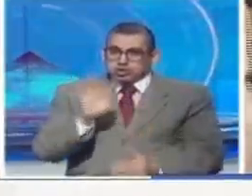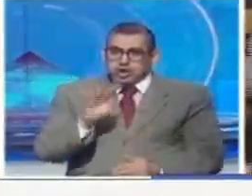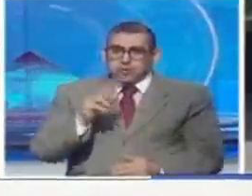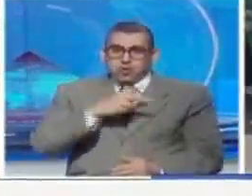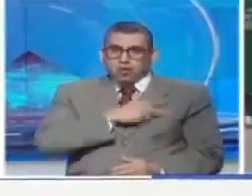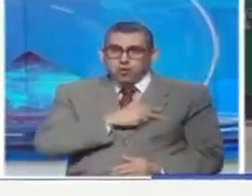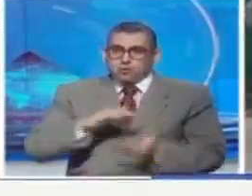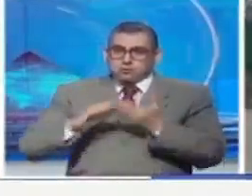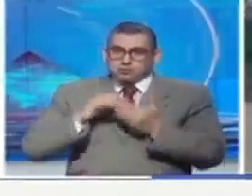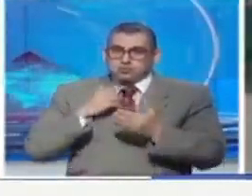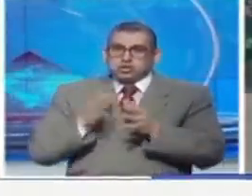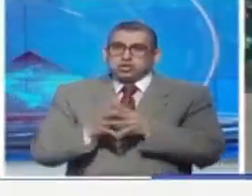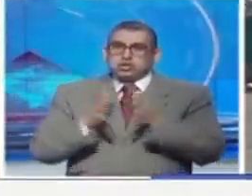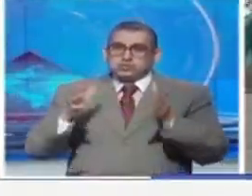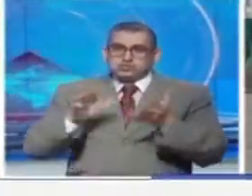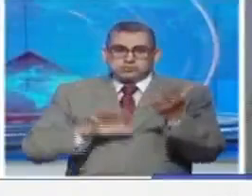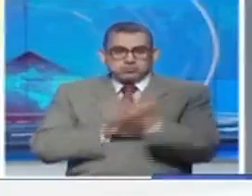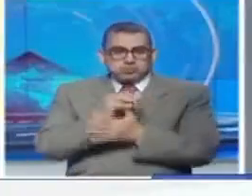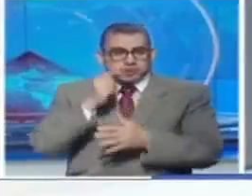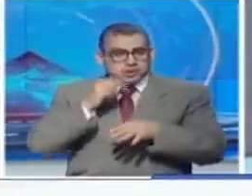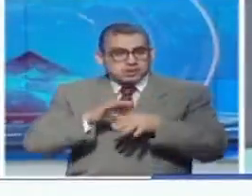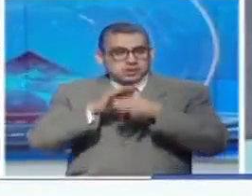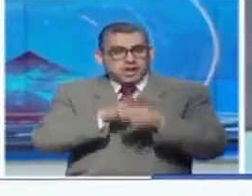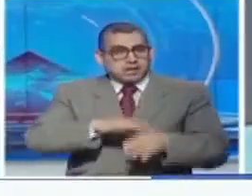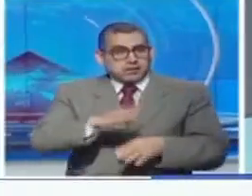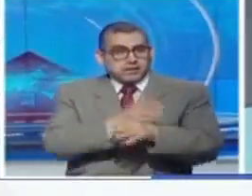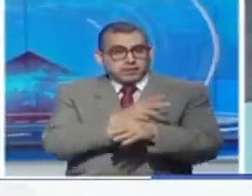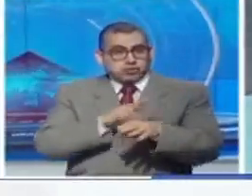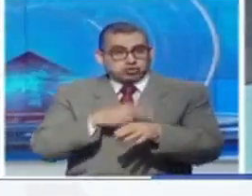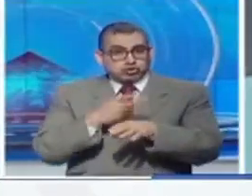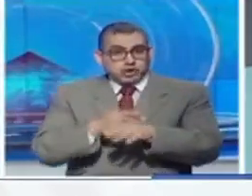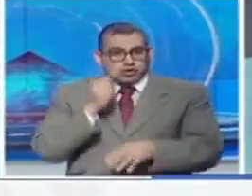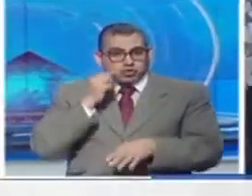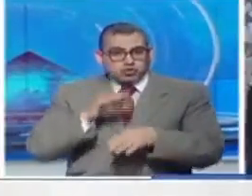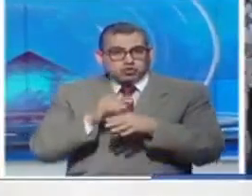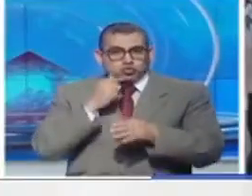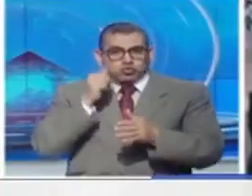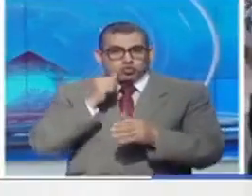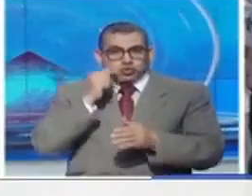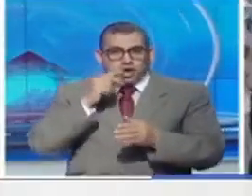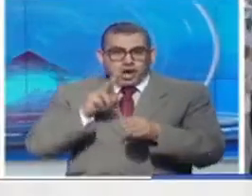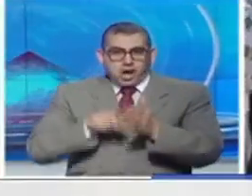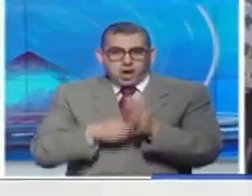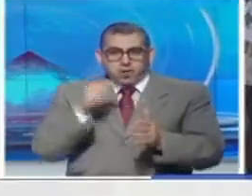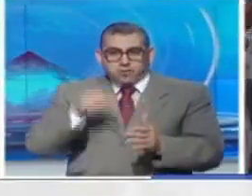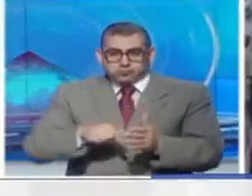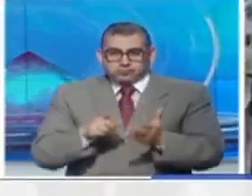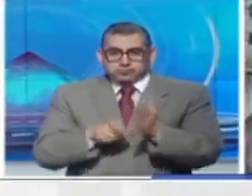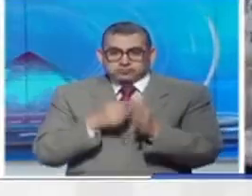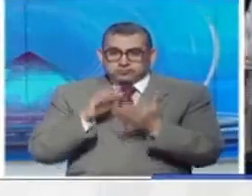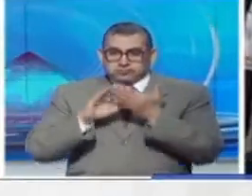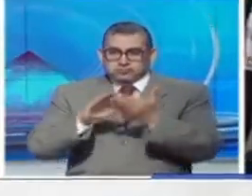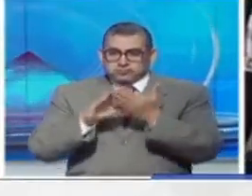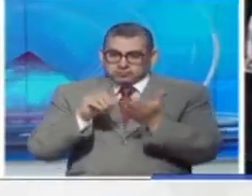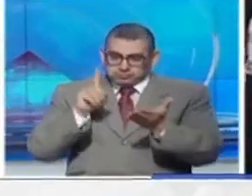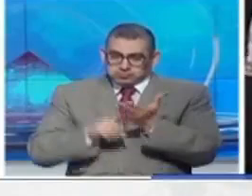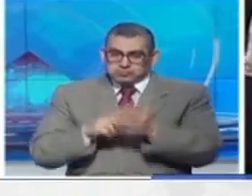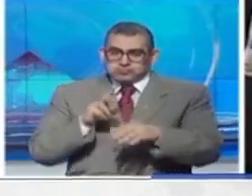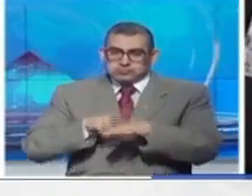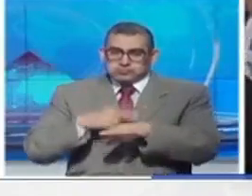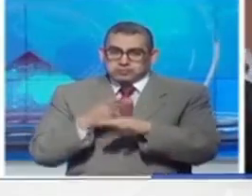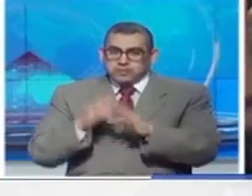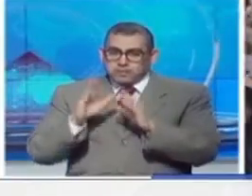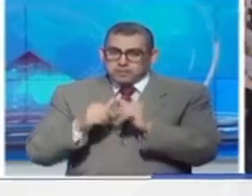لهم في أكبر أزمة إنسانية شهدها السودان في تاريخه. هذه المواقف تبرهن على